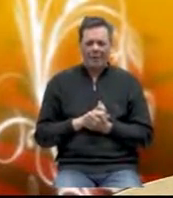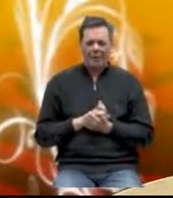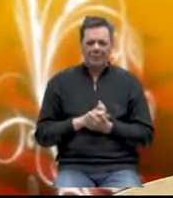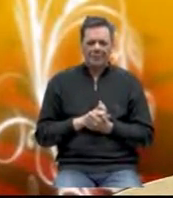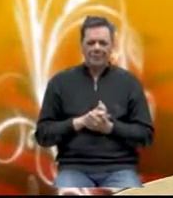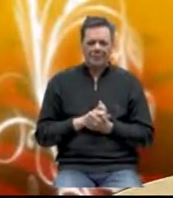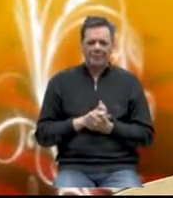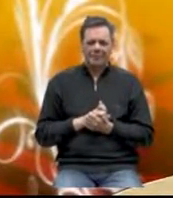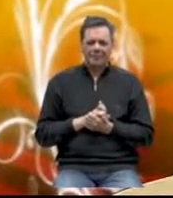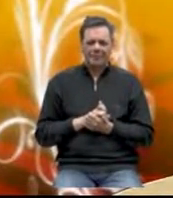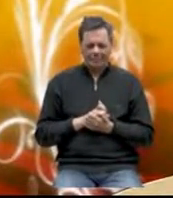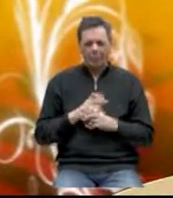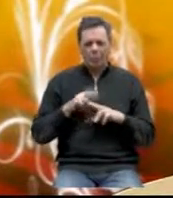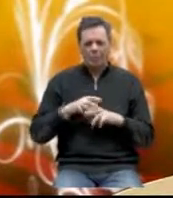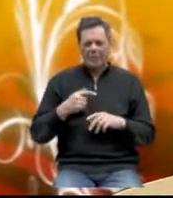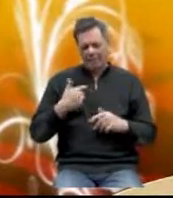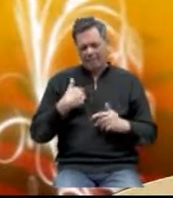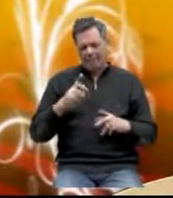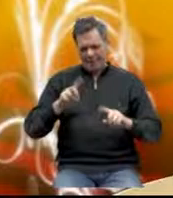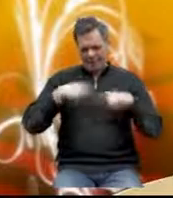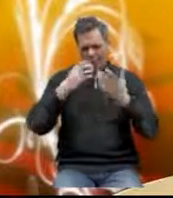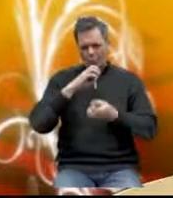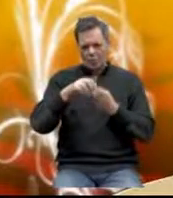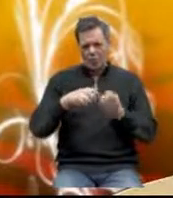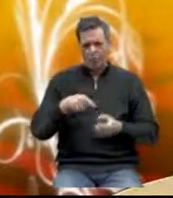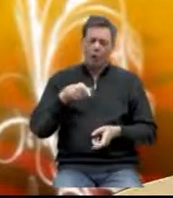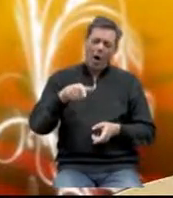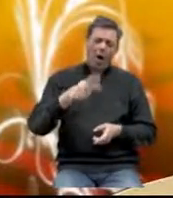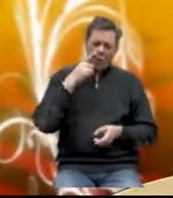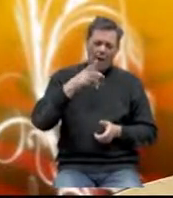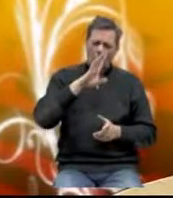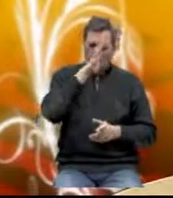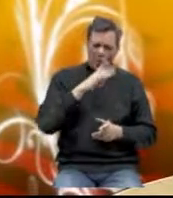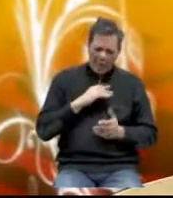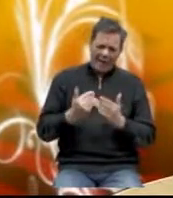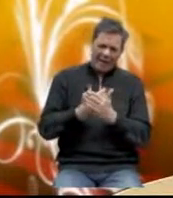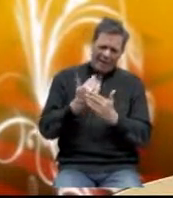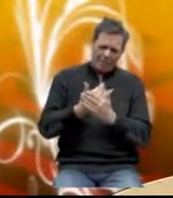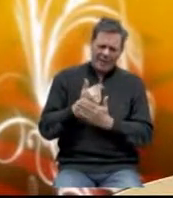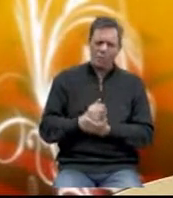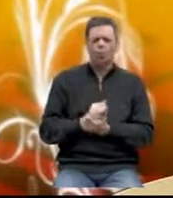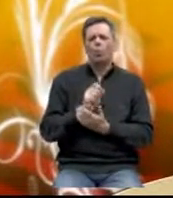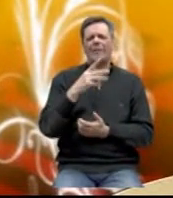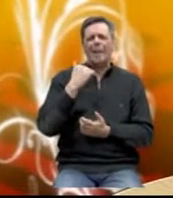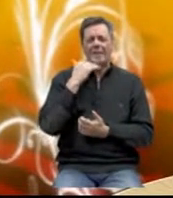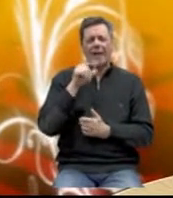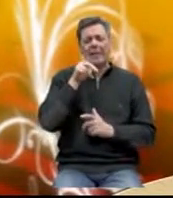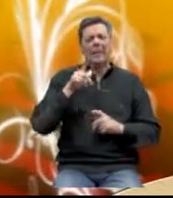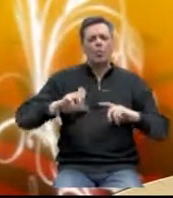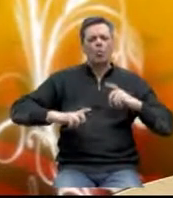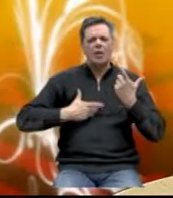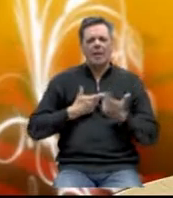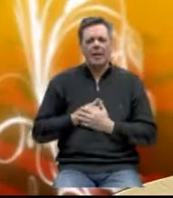do. Eto, budite s nama i sljedeću sredu, a ovu emisiju gledajte u ponedjeljak u 12 sati u reprizi i uživajte